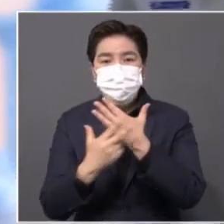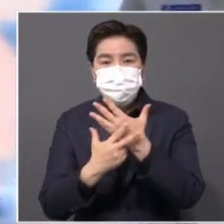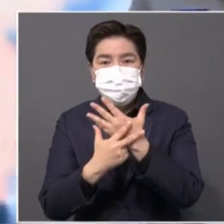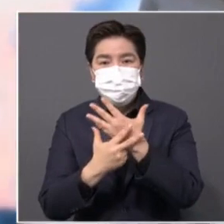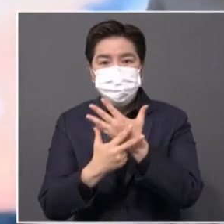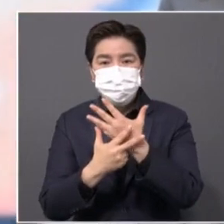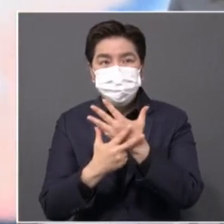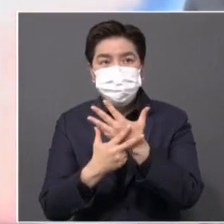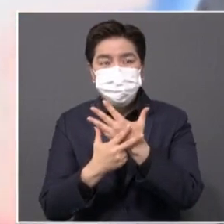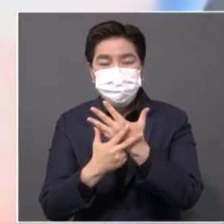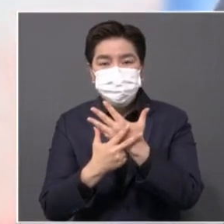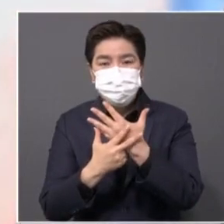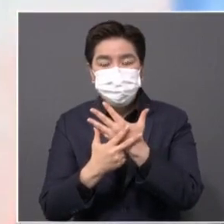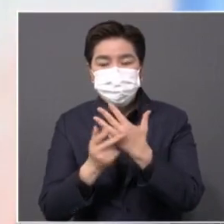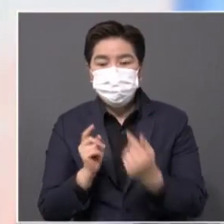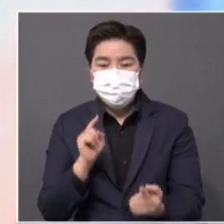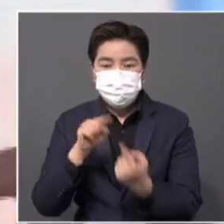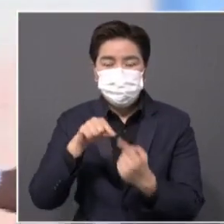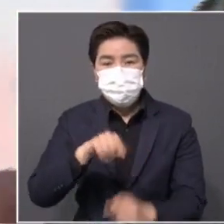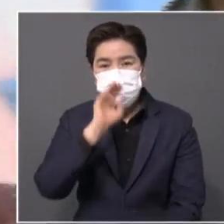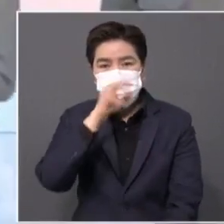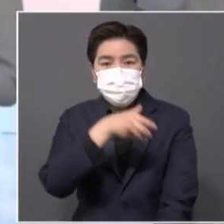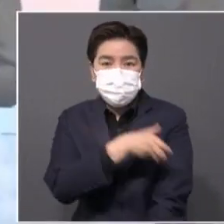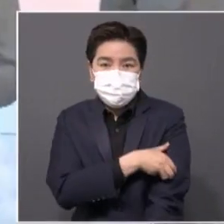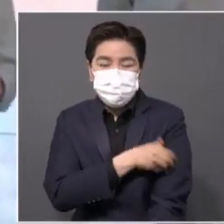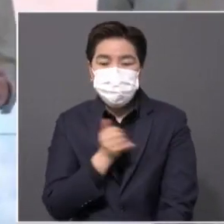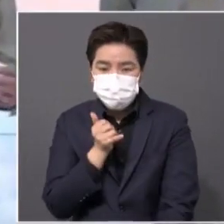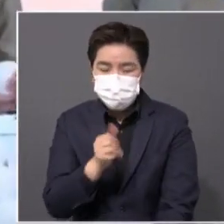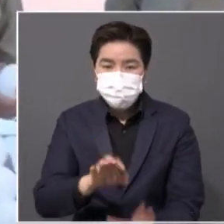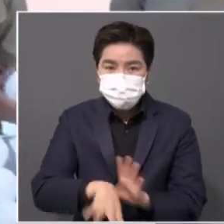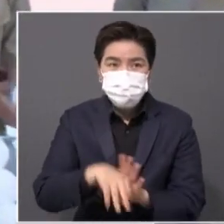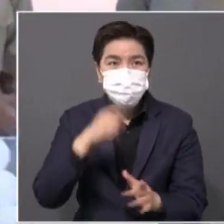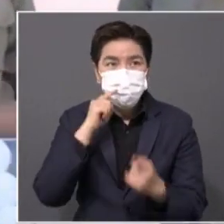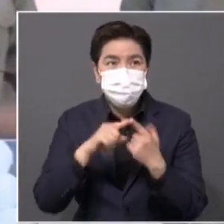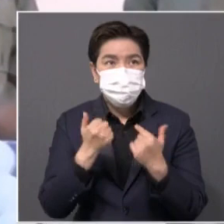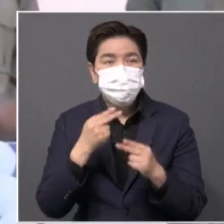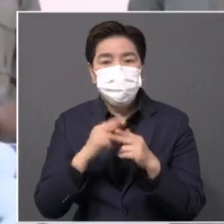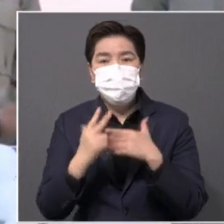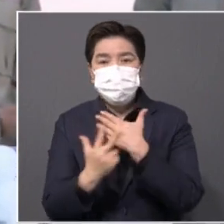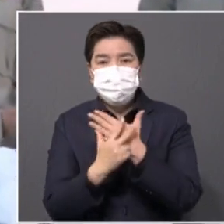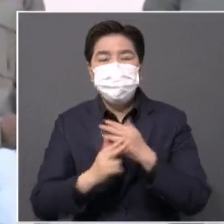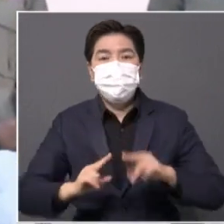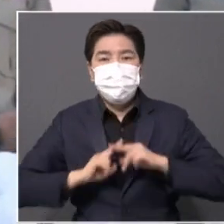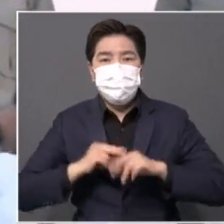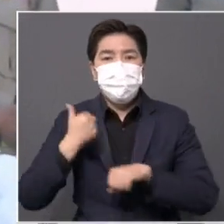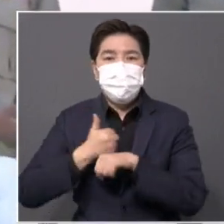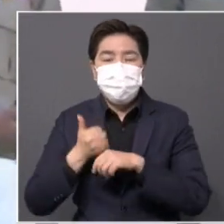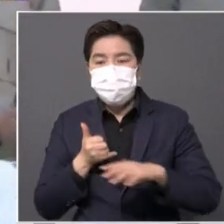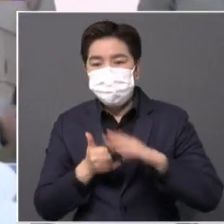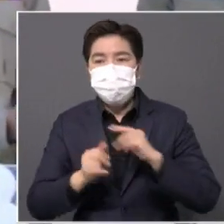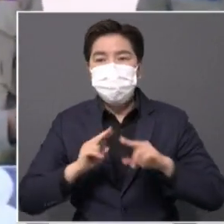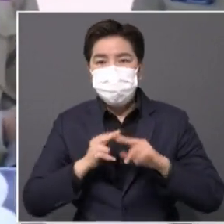นะฮะก็เดินทางมาที่สาธารณะการกรุงเทพฯเหมือนกันนี่ฮะตัวแทนของซีรีย์ไทย